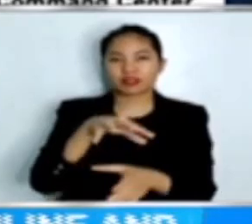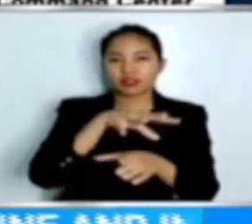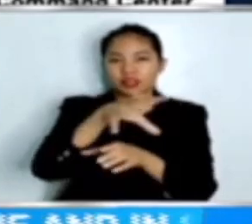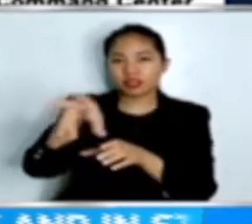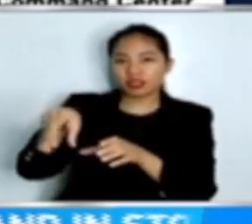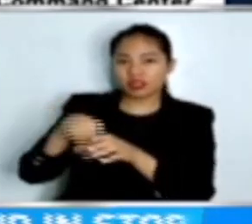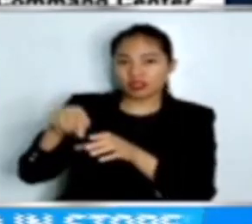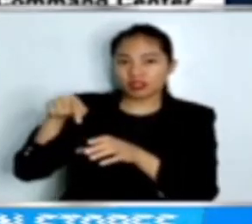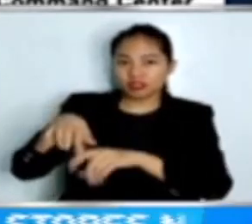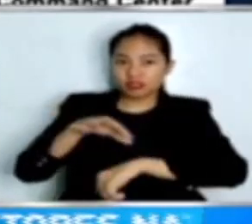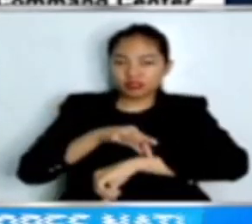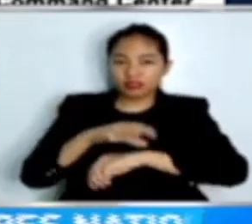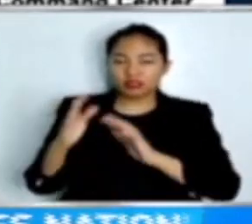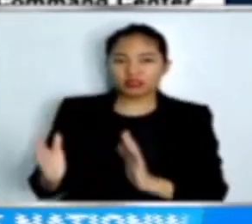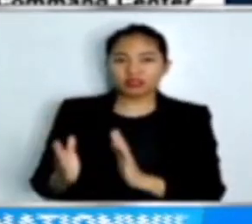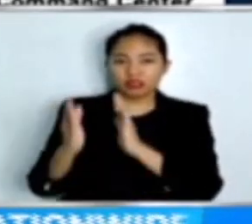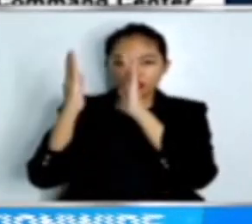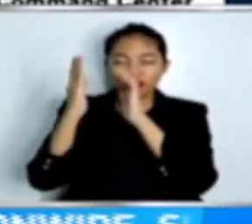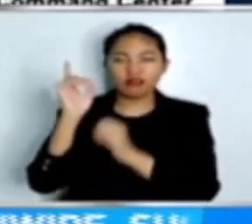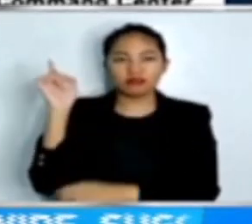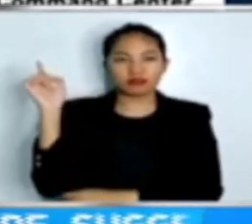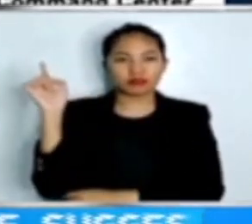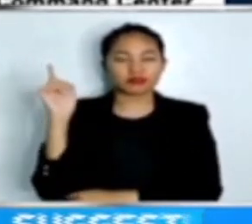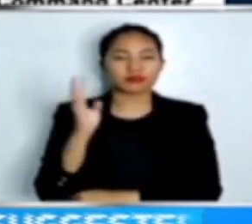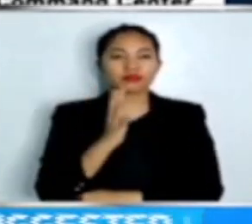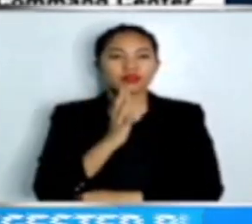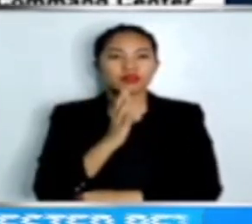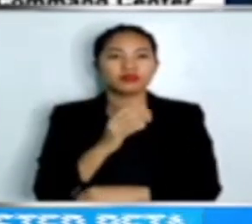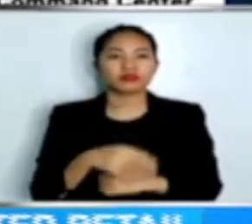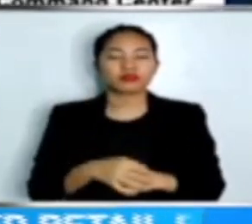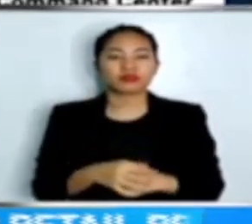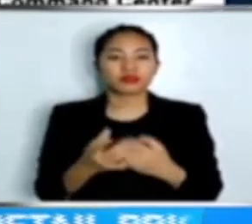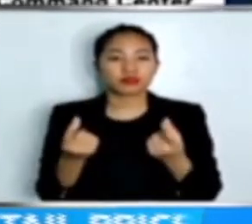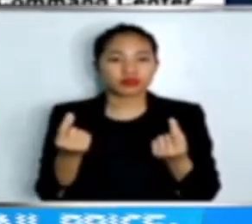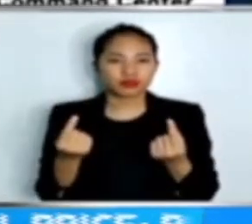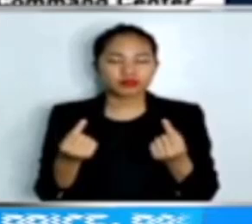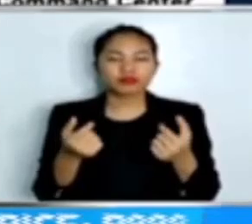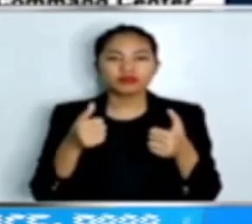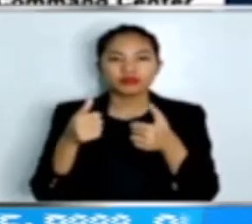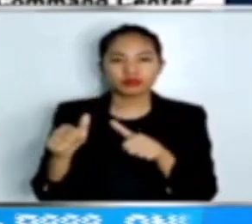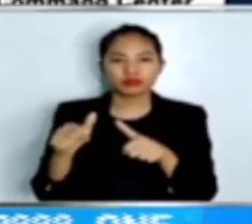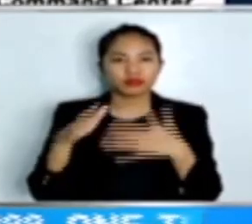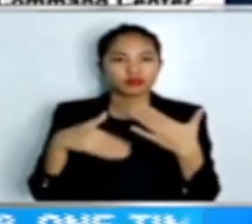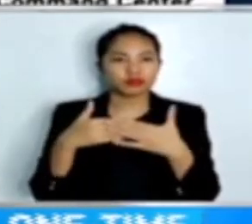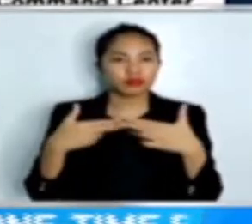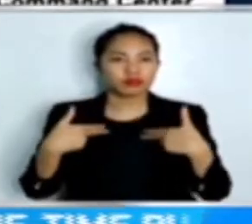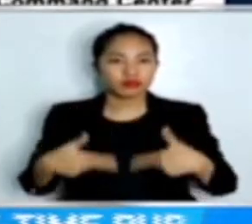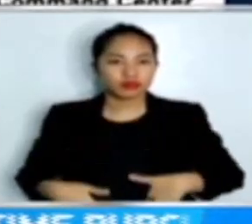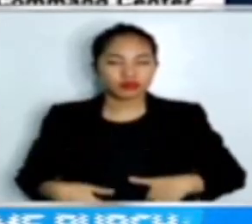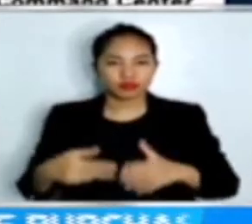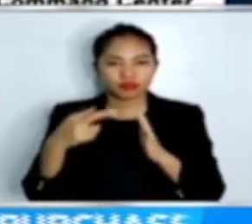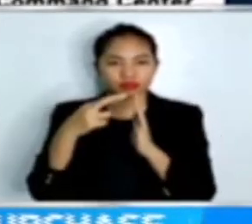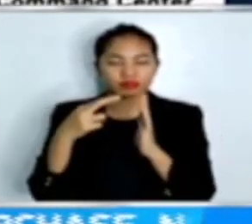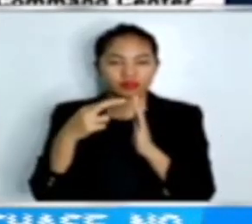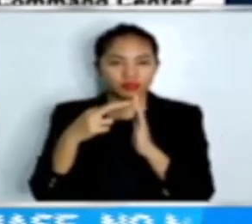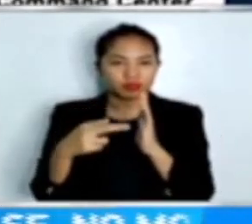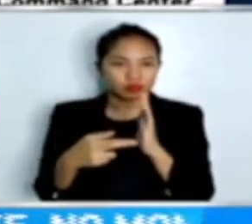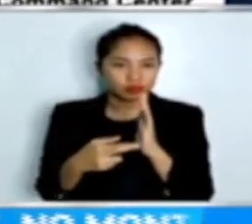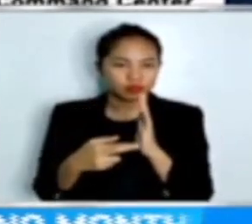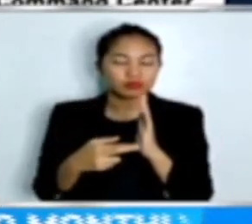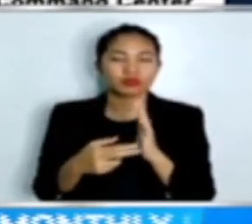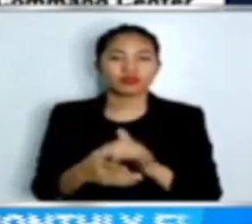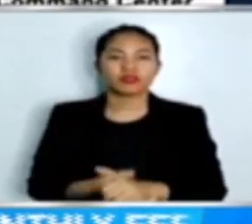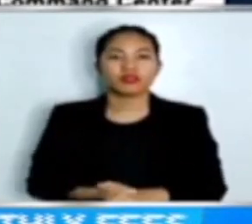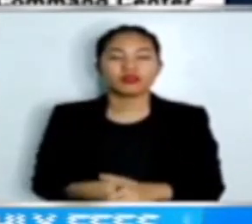the minimum requirements on health protocols. Kasi po ang unang-una naming dapat